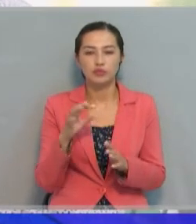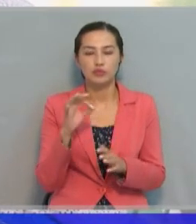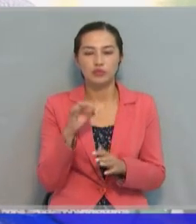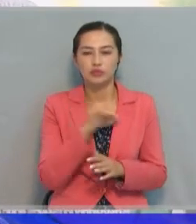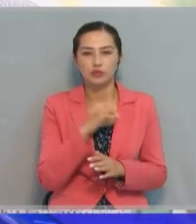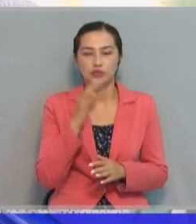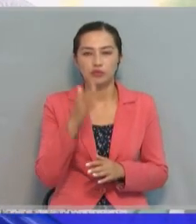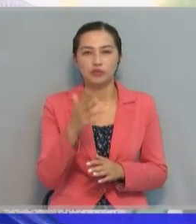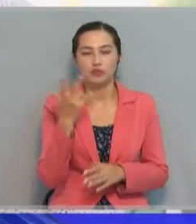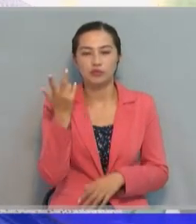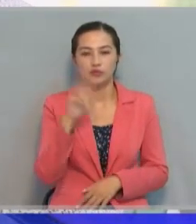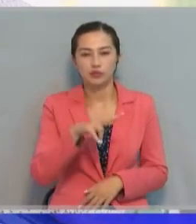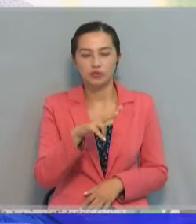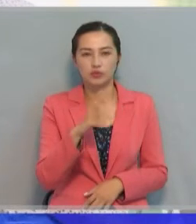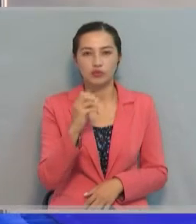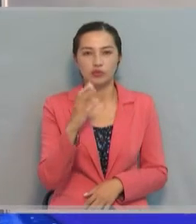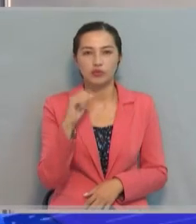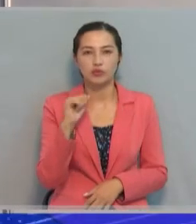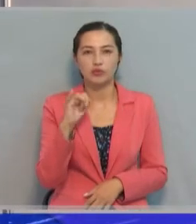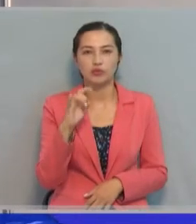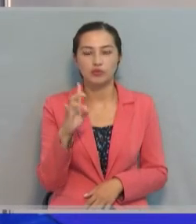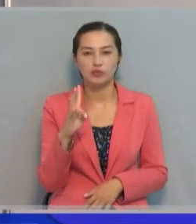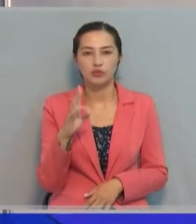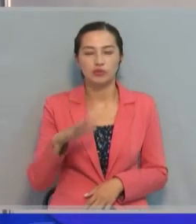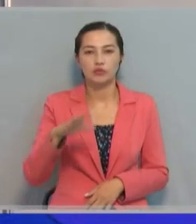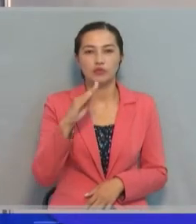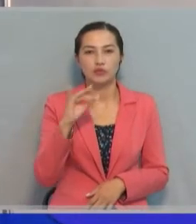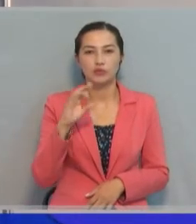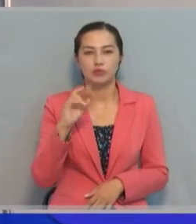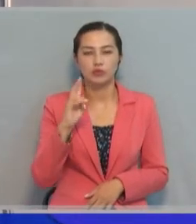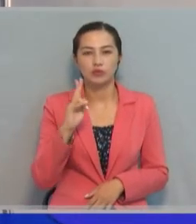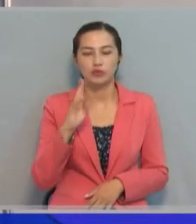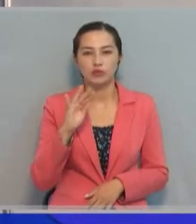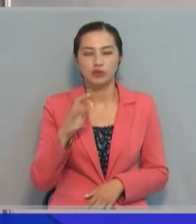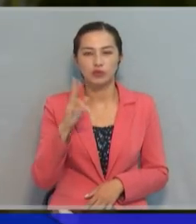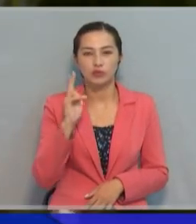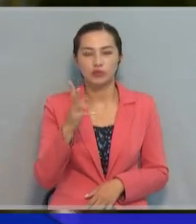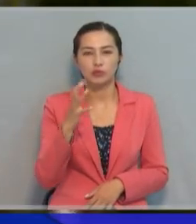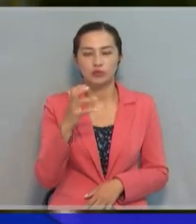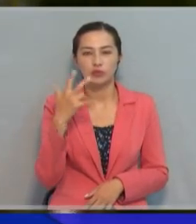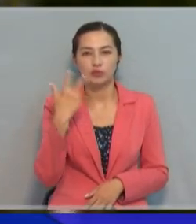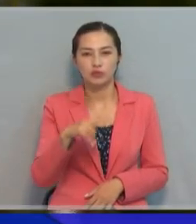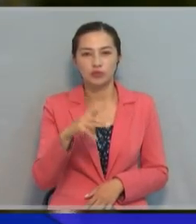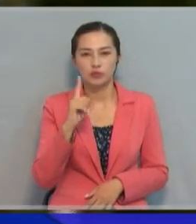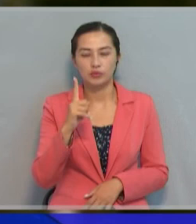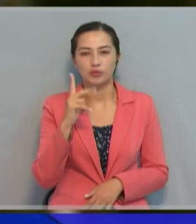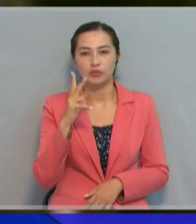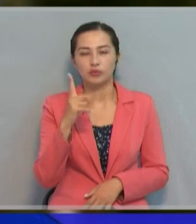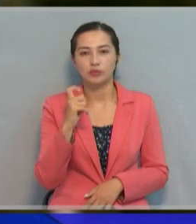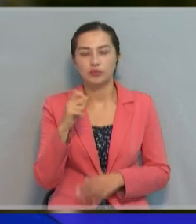үш үміткер қатысуда. Жалпы Сауран ауданы Жібек жолы ауылдық округінде 2530 адам тұрса, оның